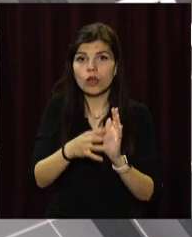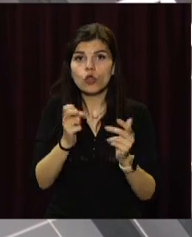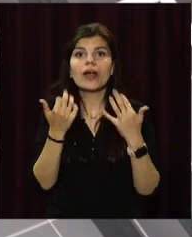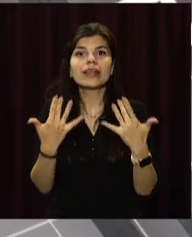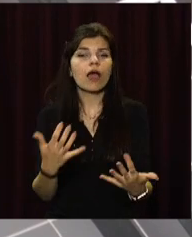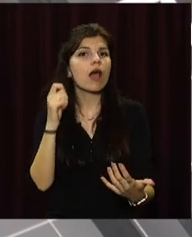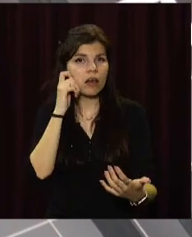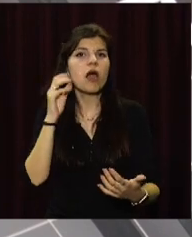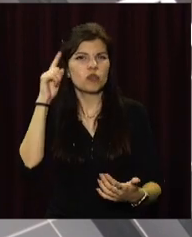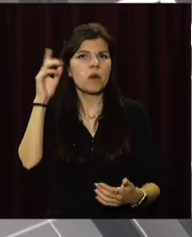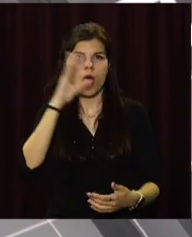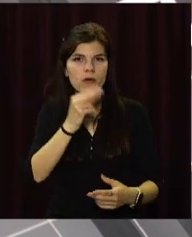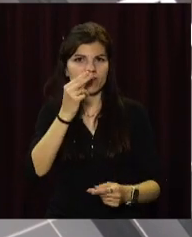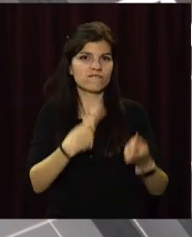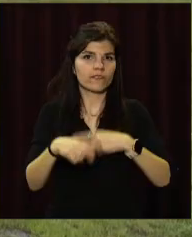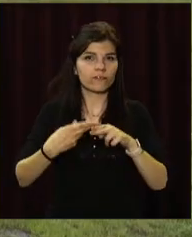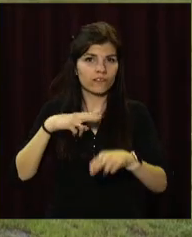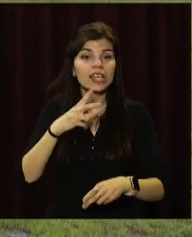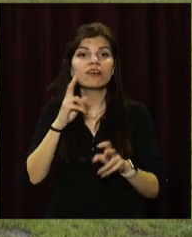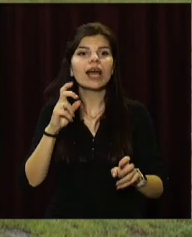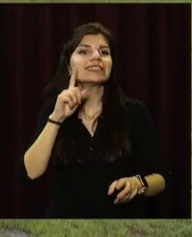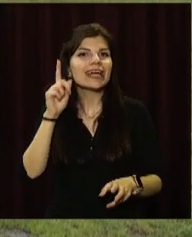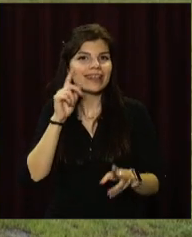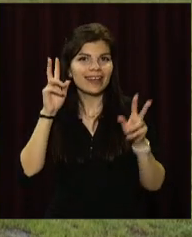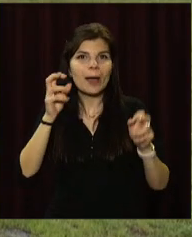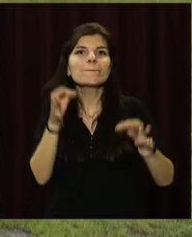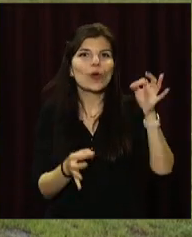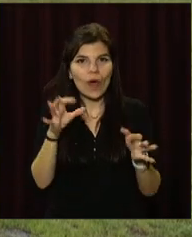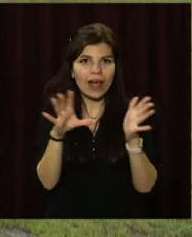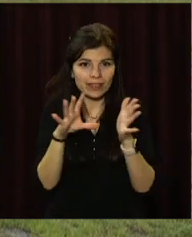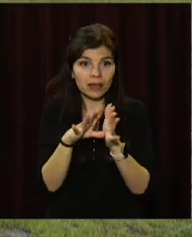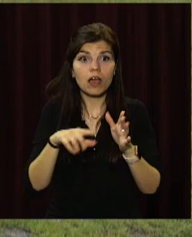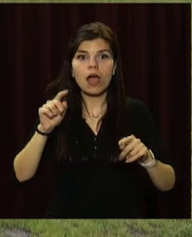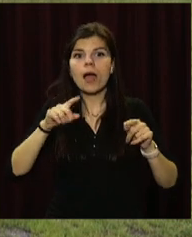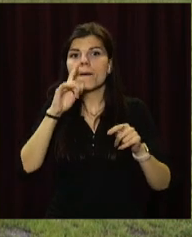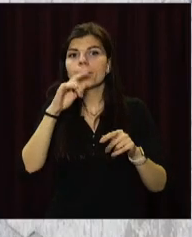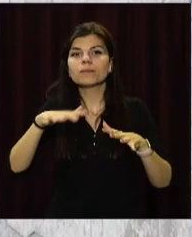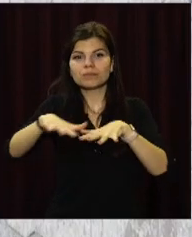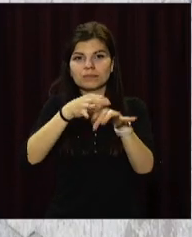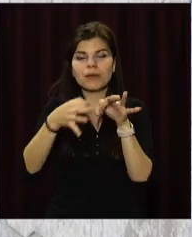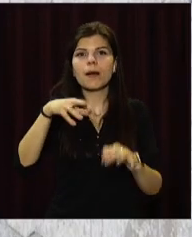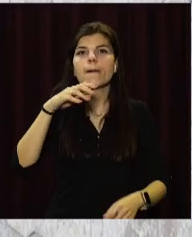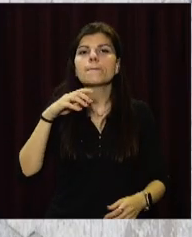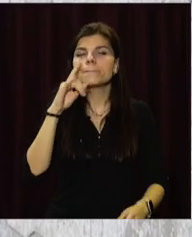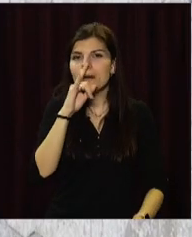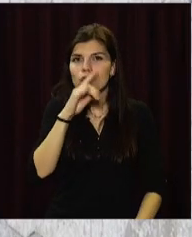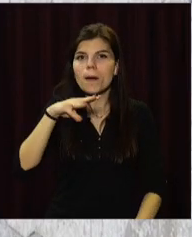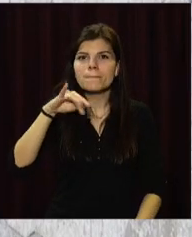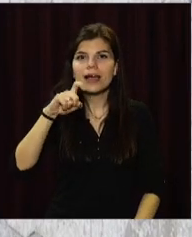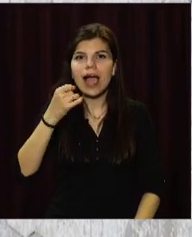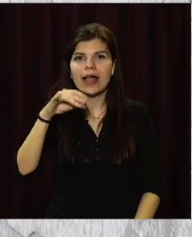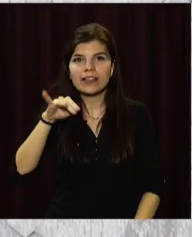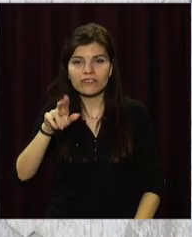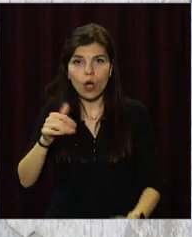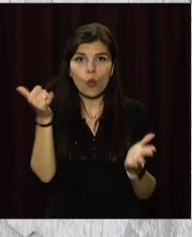років окупить витрати. Користь зеленої енергетики вже встигли оцінити і інші мешканці Маломихайлівки. Зараз 7 домогосподарств мають